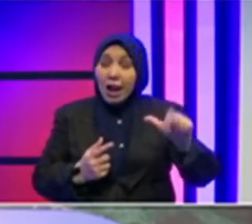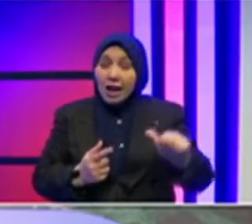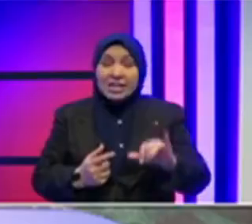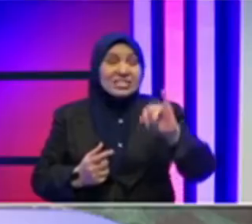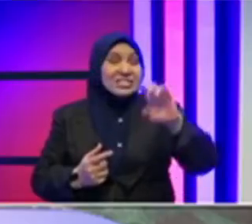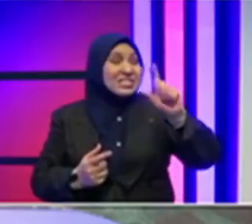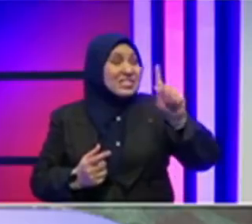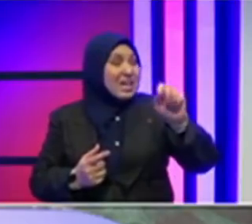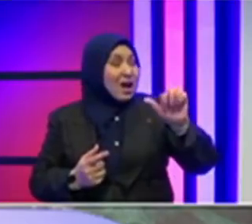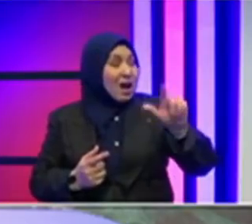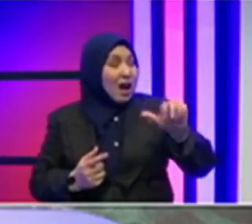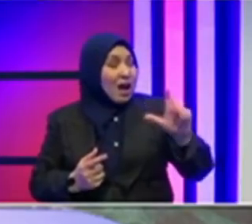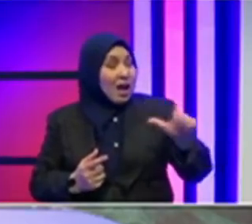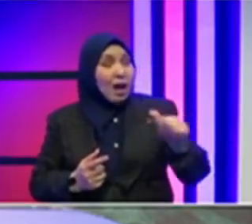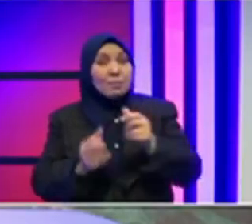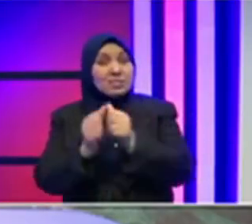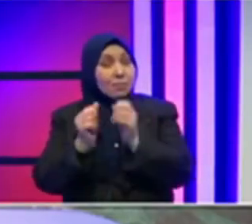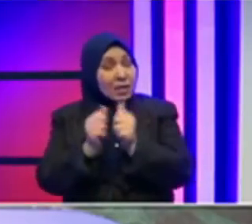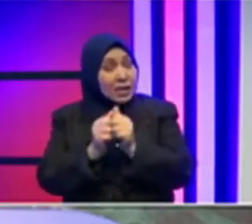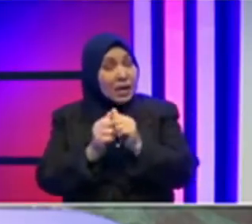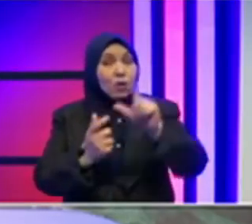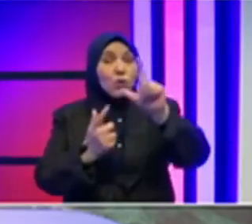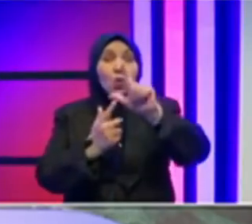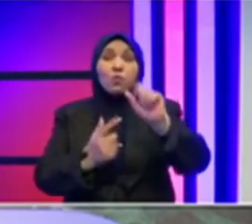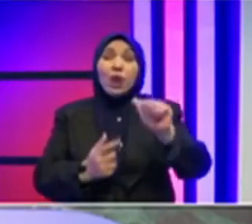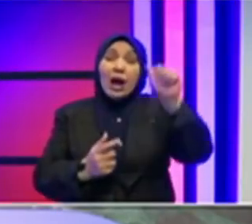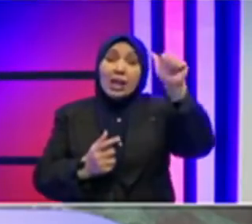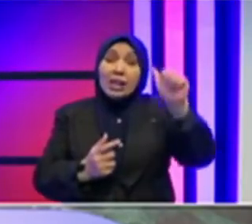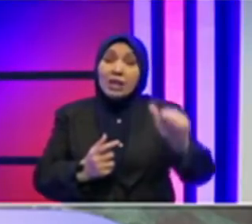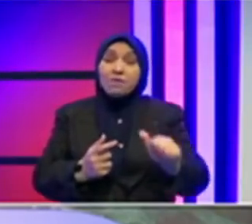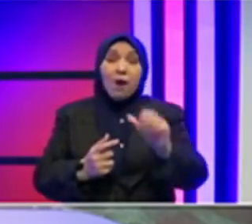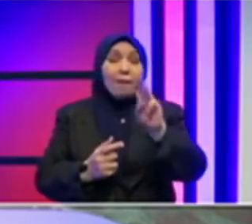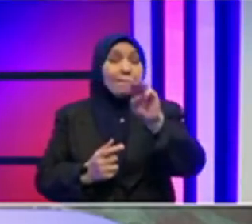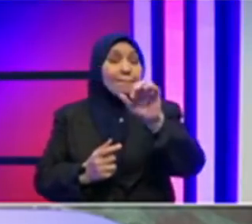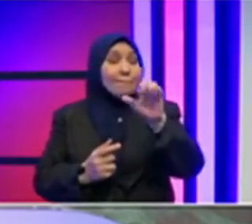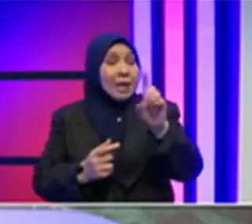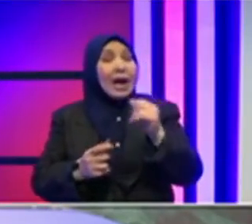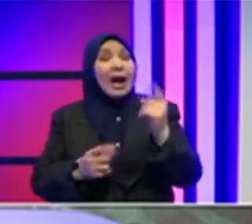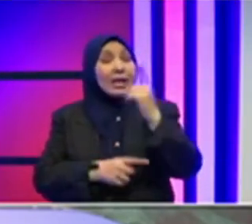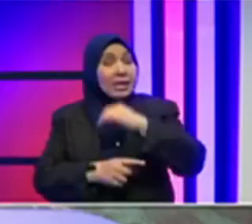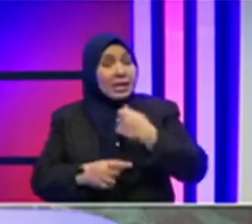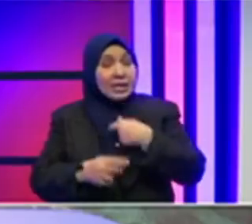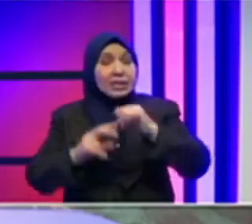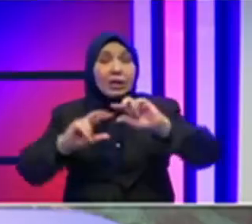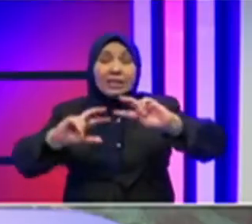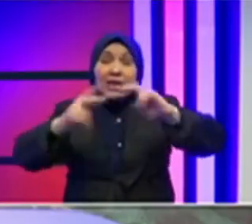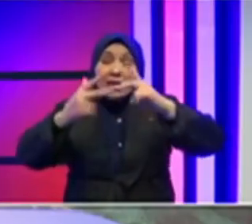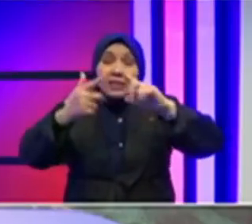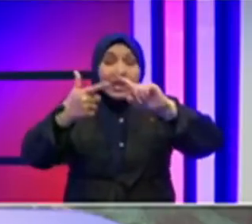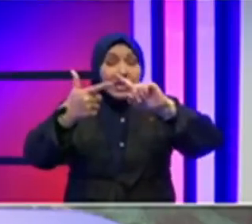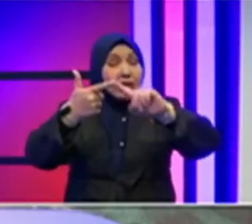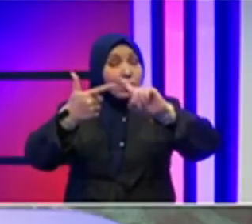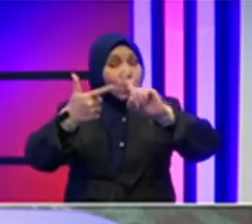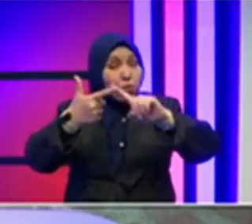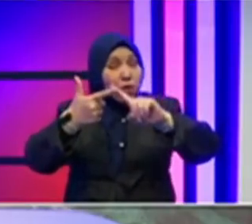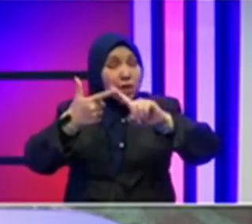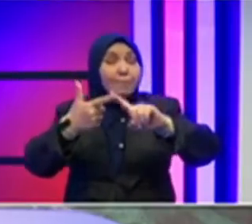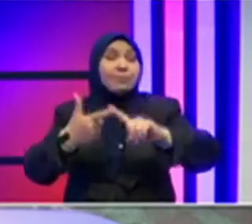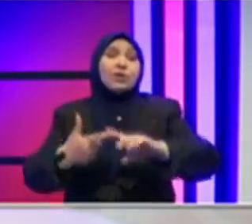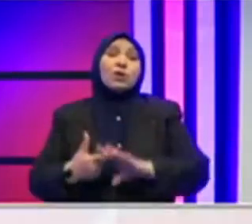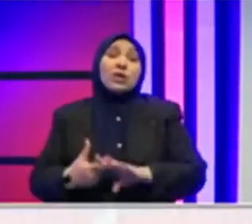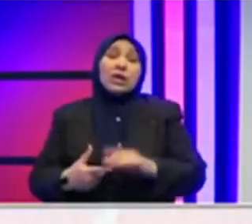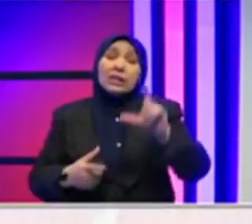yang berada bersama dengan huruf alif mad. Hari ini kita nak tengok pula tingkatan yang kedua, ketebalan